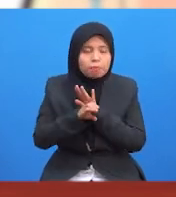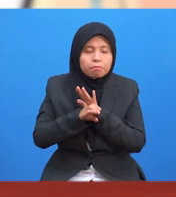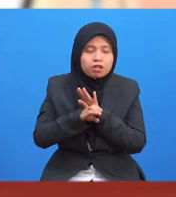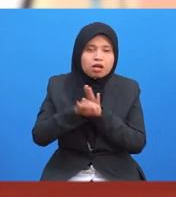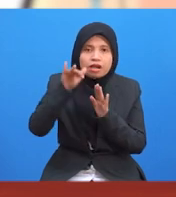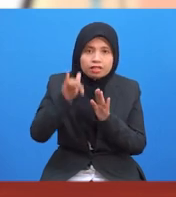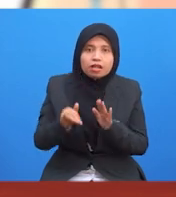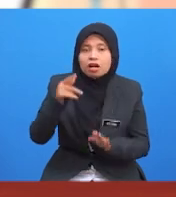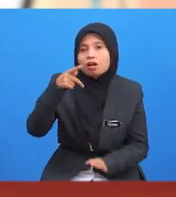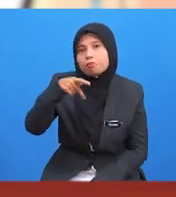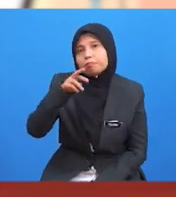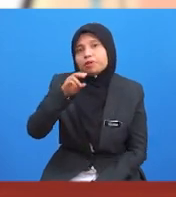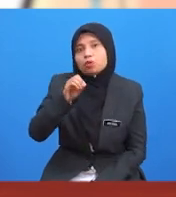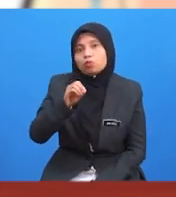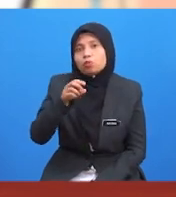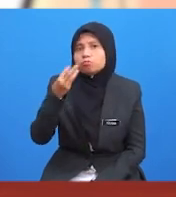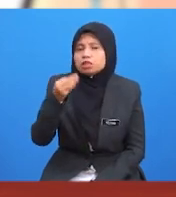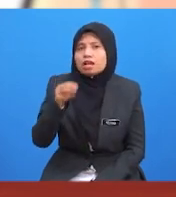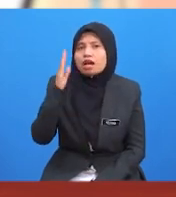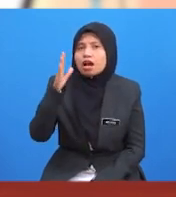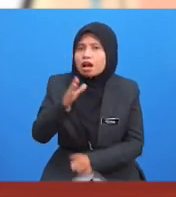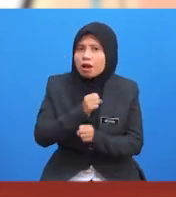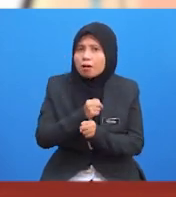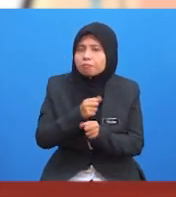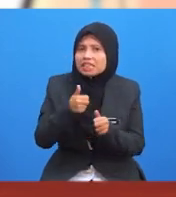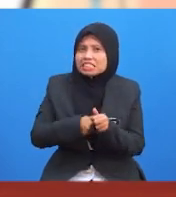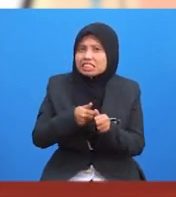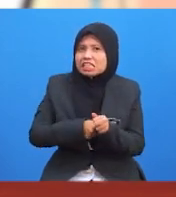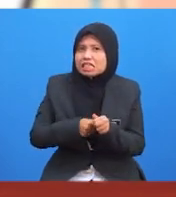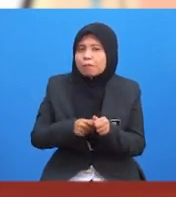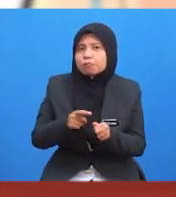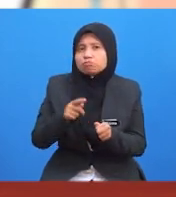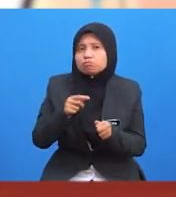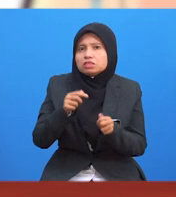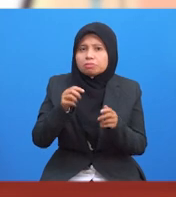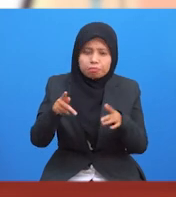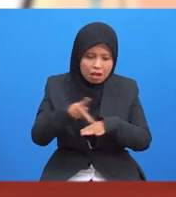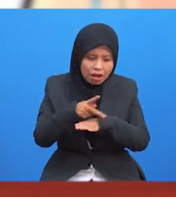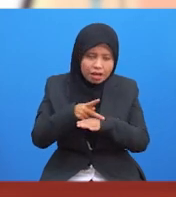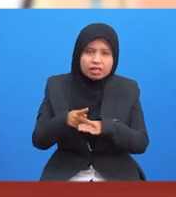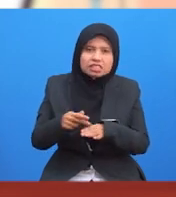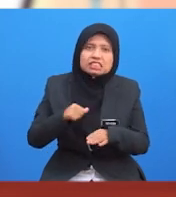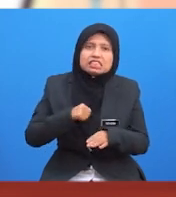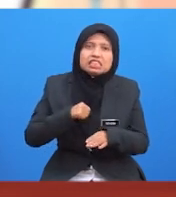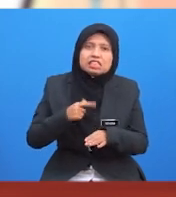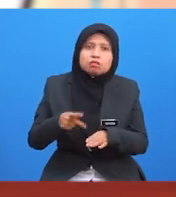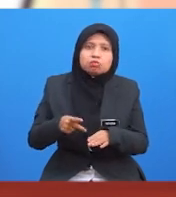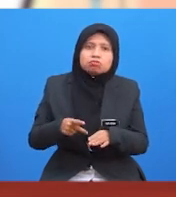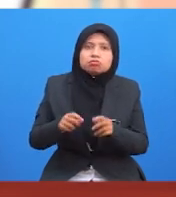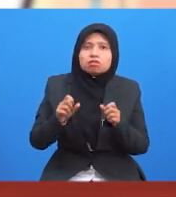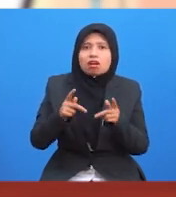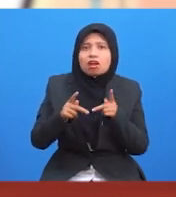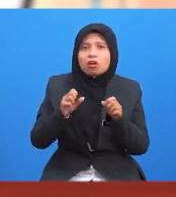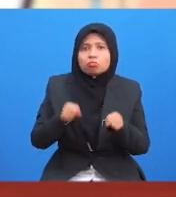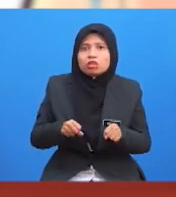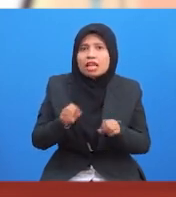profesional dan teliti, mereka akan mengambil kira setiap perkara. Sehingga pakaian mereka sendiri pun, kalau boleh,